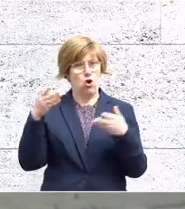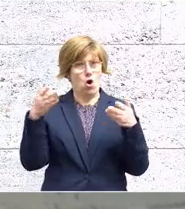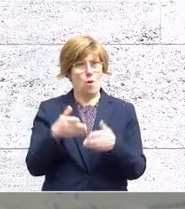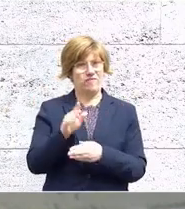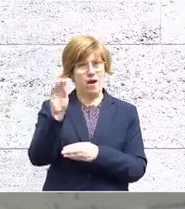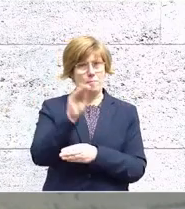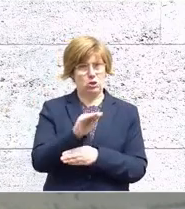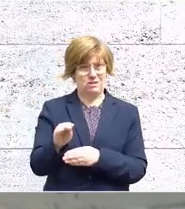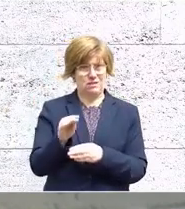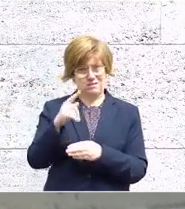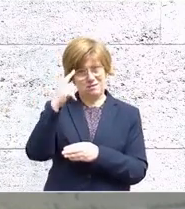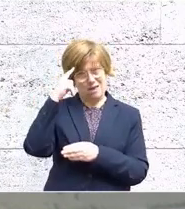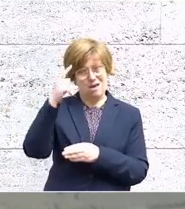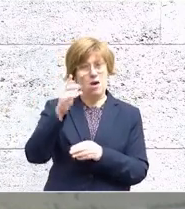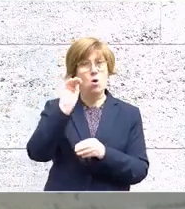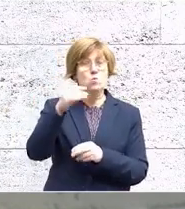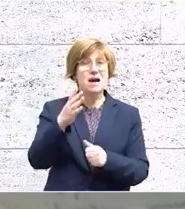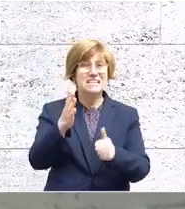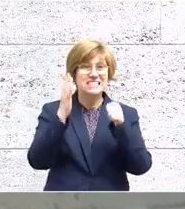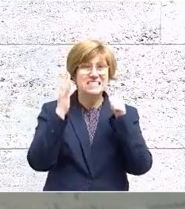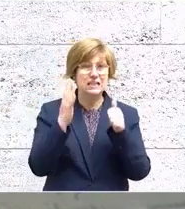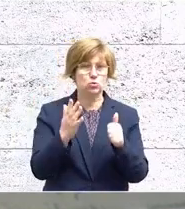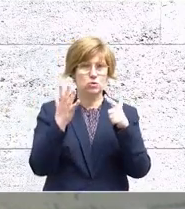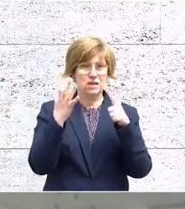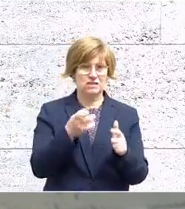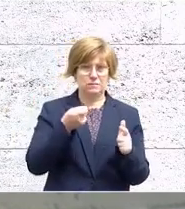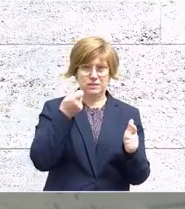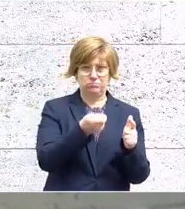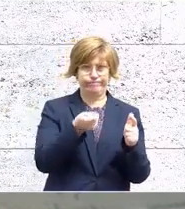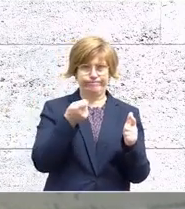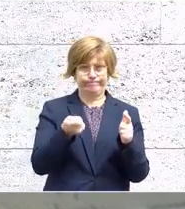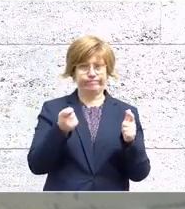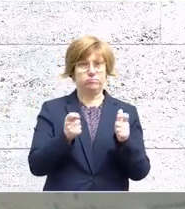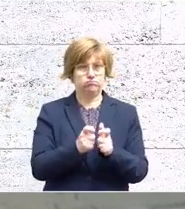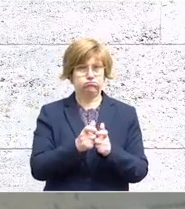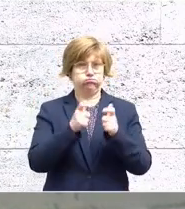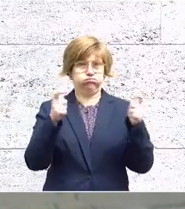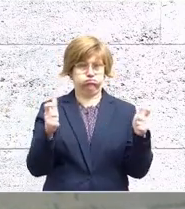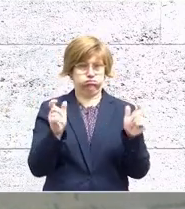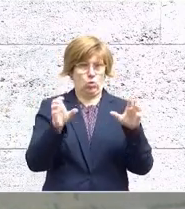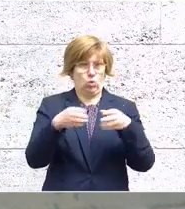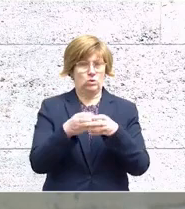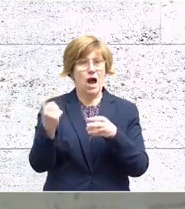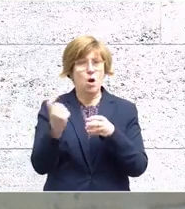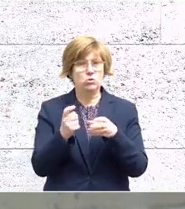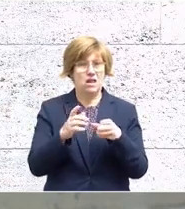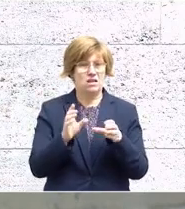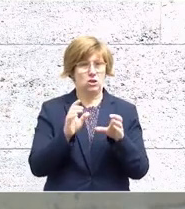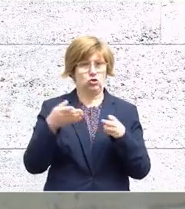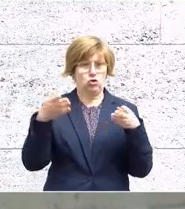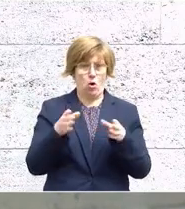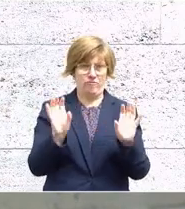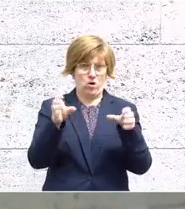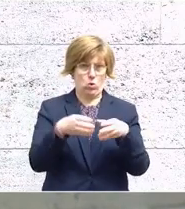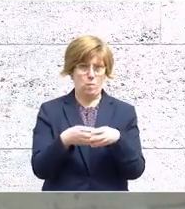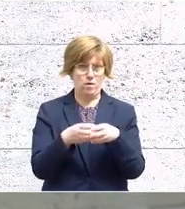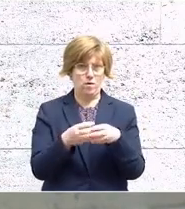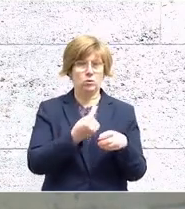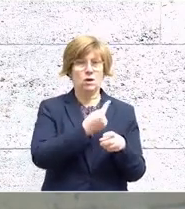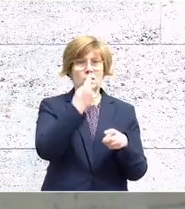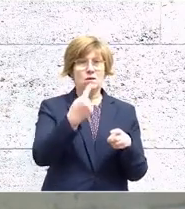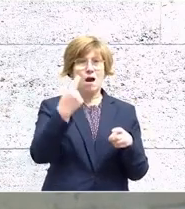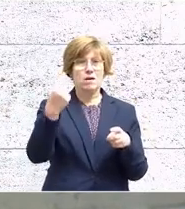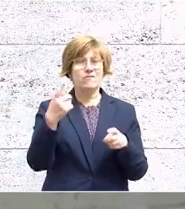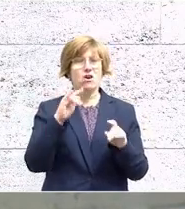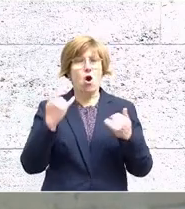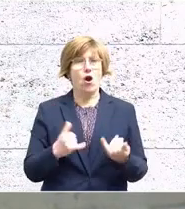Plötzensee mit über 670 Ermordeten, die größte ausländische Opfergruppe. Und wie jedes Jahr haben